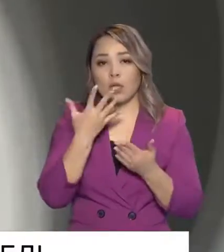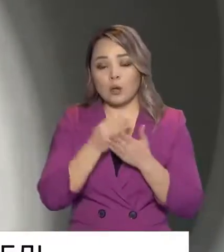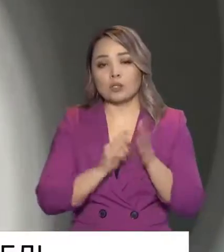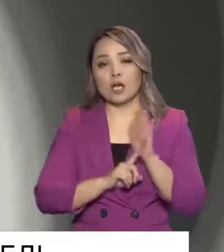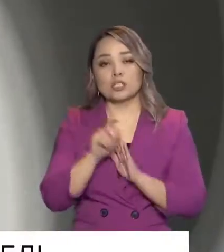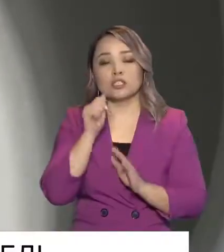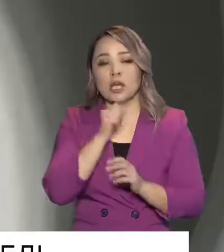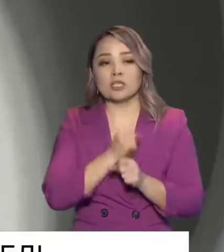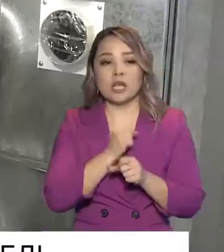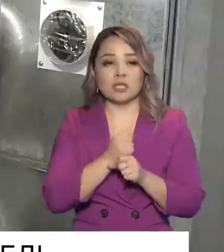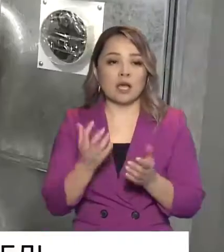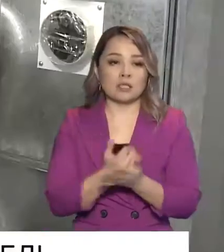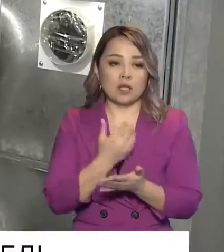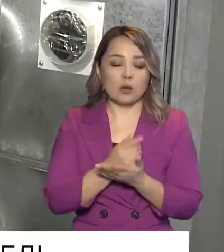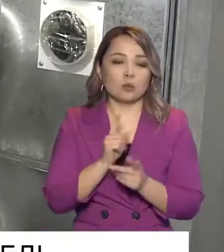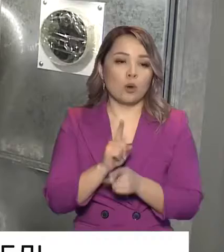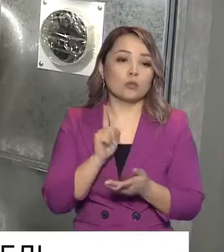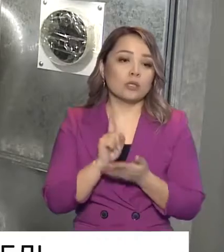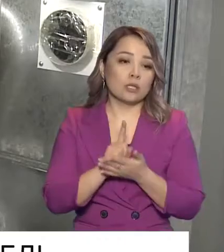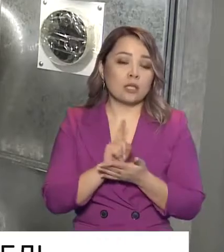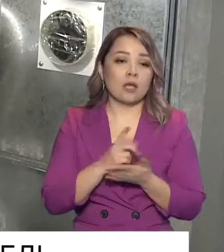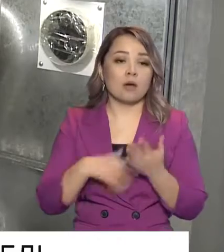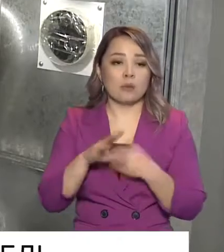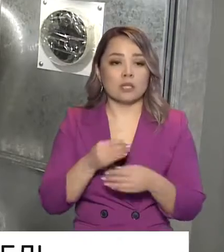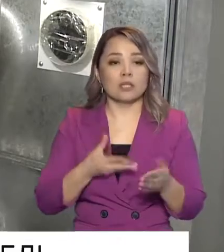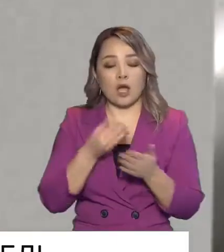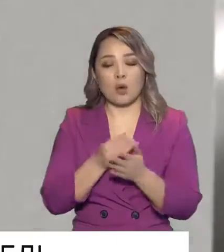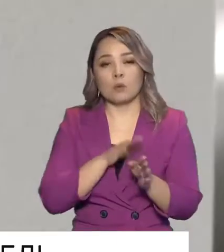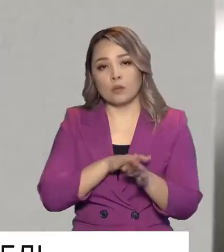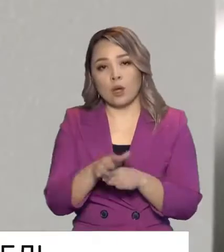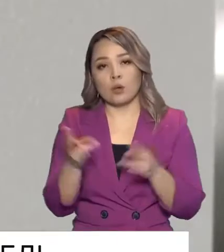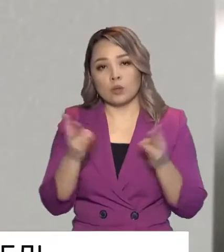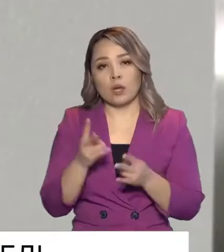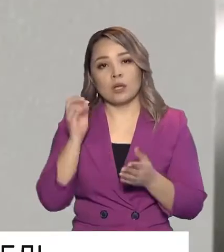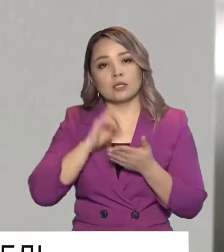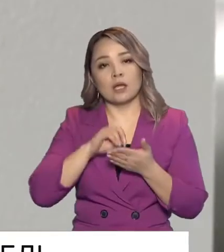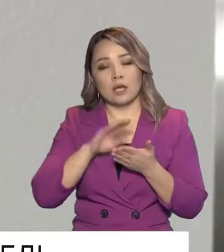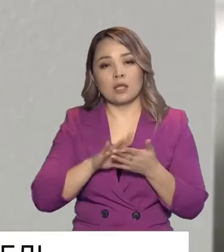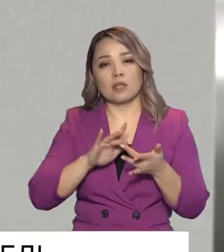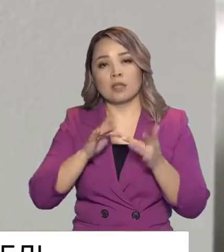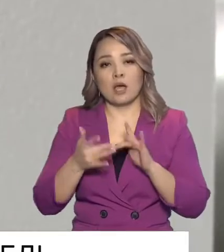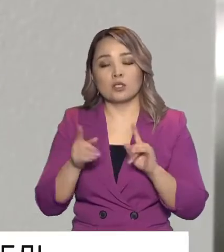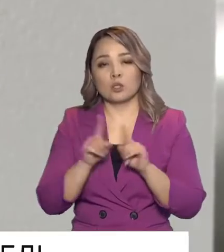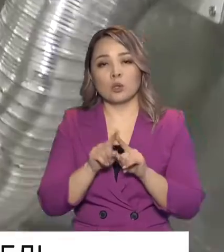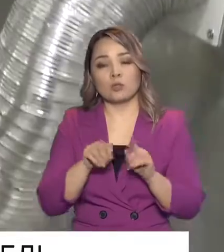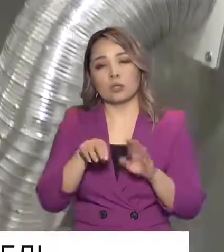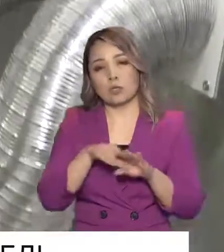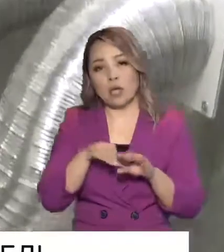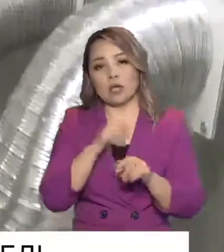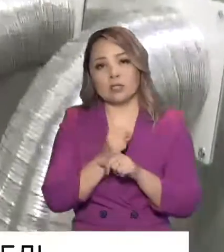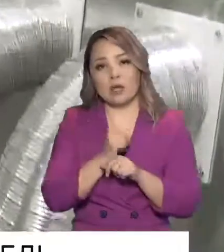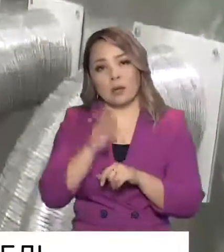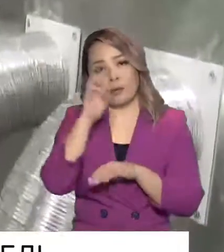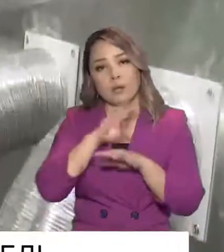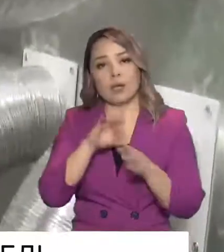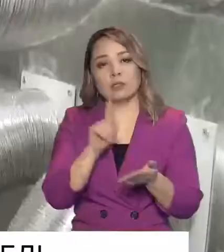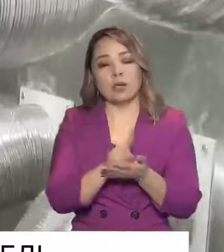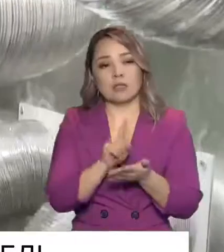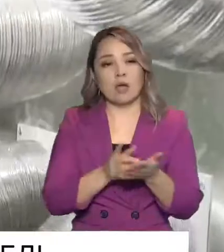кірісін жасырмай, салықтан жалтармауға шақырды. Елде биылдан бастап криптовалюта өндірумен айналысатындар мемлекетке салық